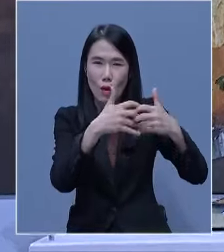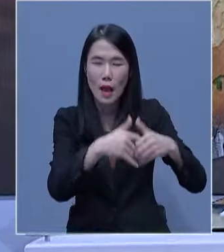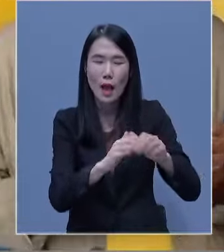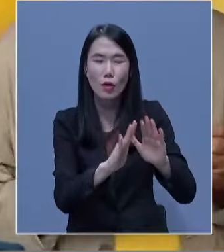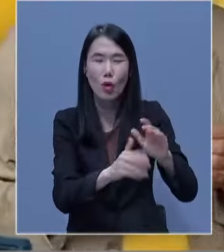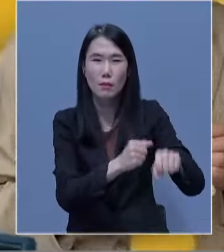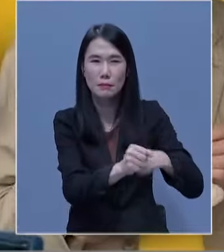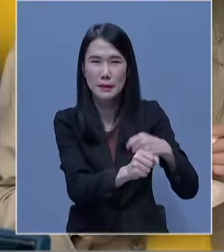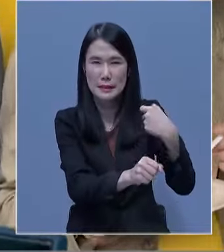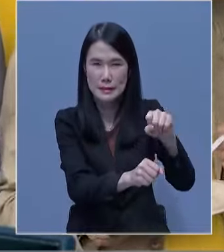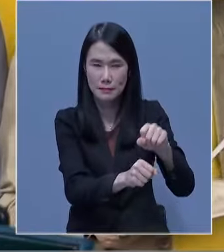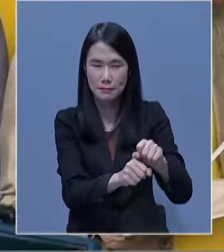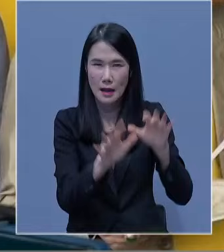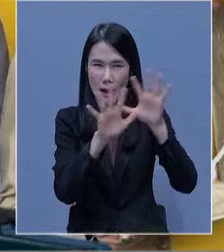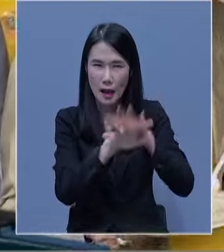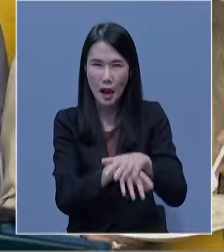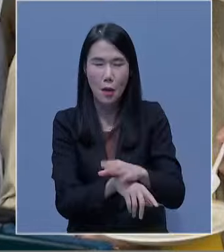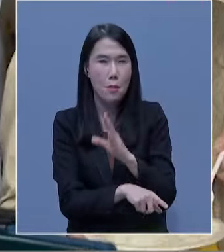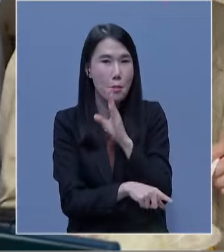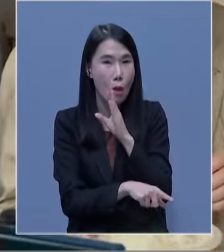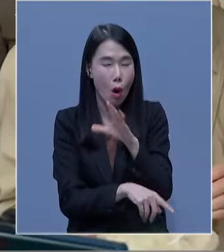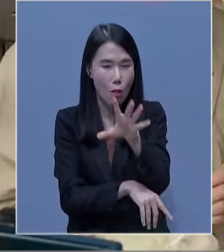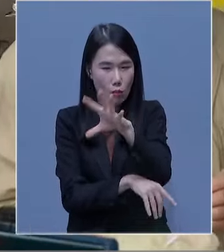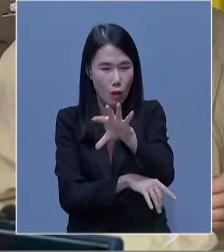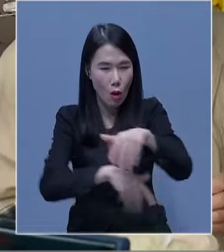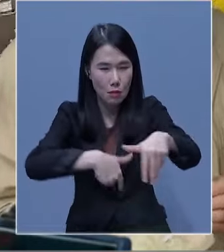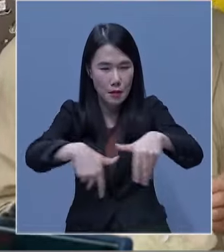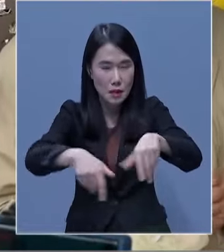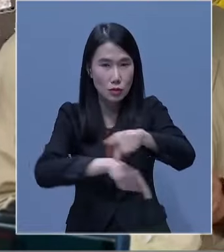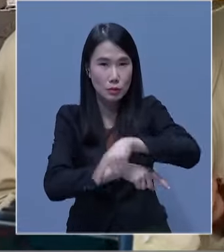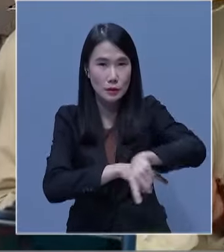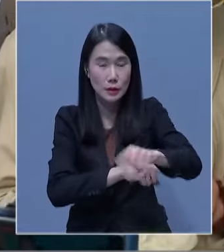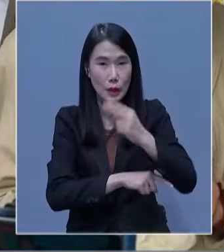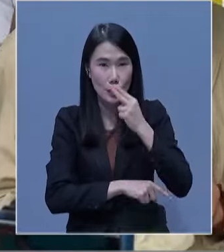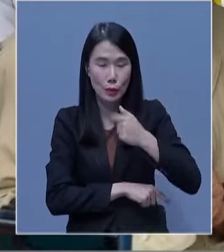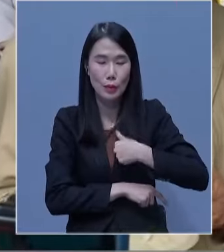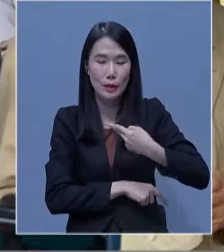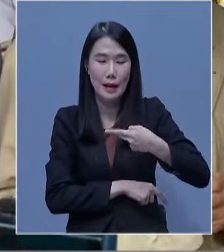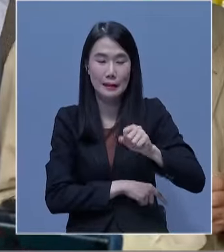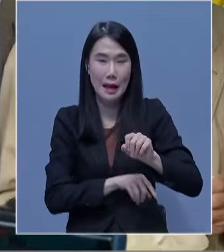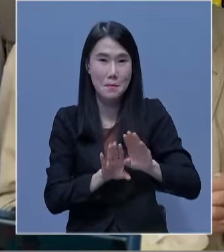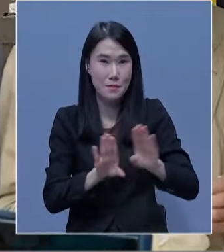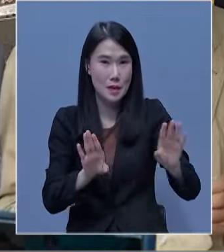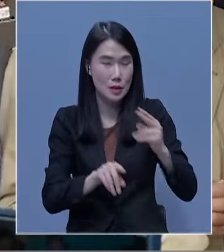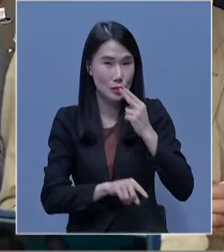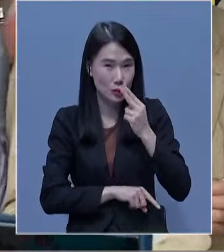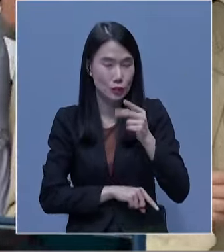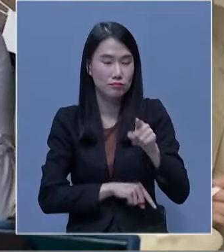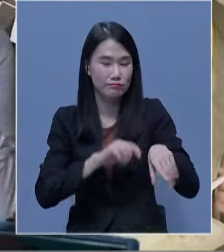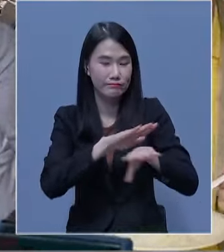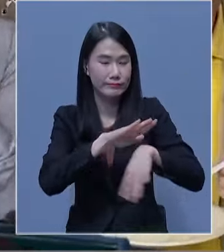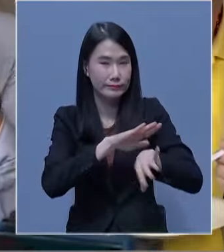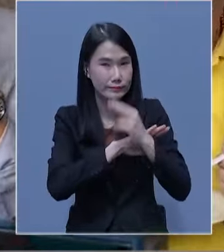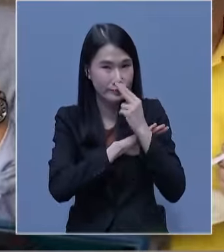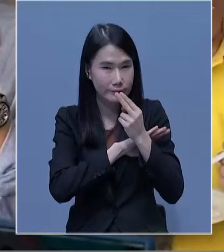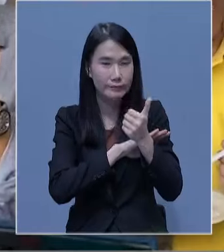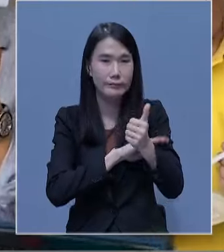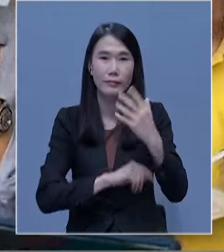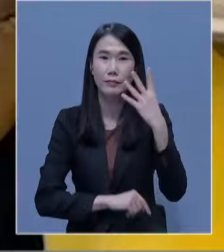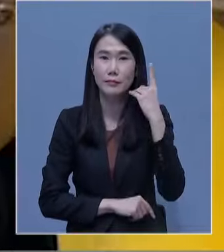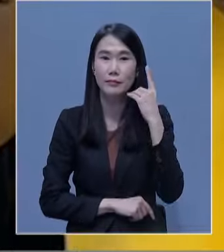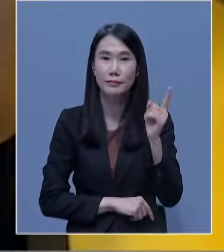ลอกลวงประชาชนนะคะแล้วก็บอกว่าเดี๋ยวจะมาเปิดหลักฐานให้ดูว่าทำไมตัวเองถึงพูดแบบนี ้ ปรากฏว่าเมื่อวานนี้เนี่ยคือคุณหม